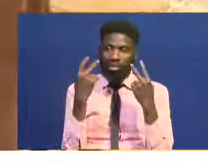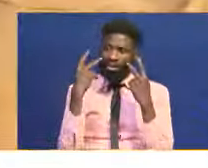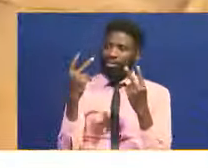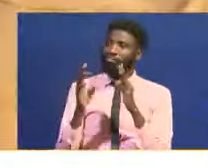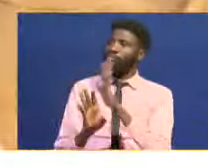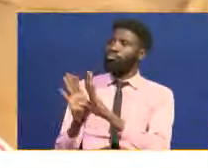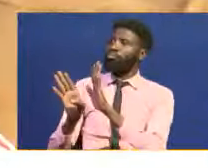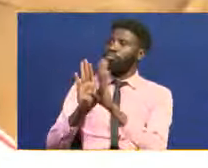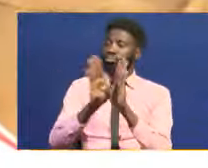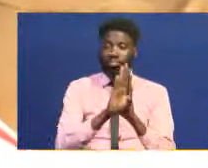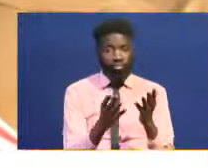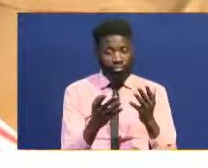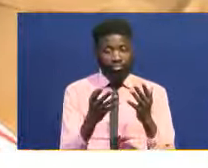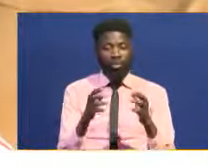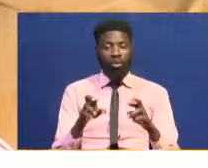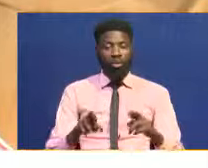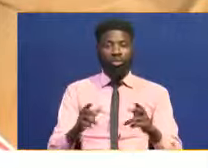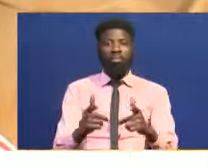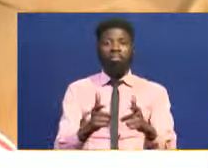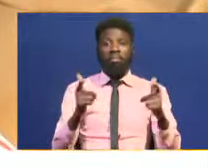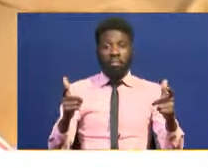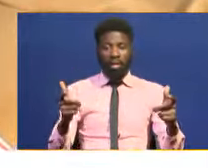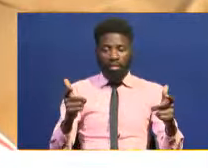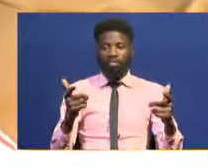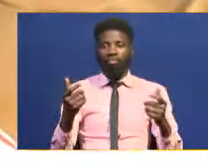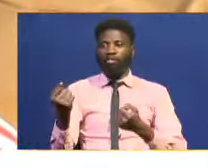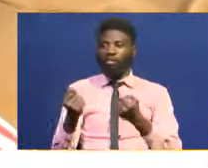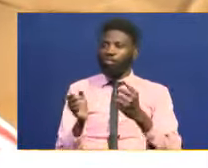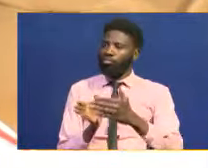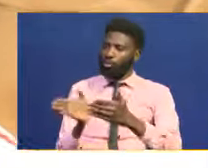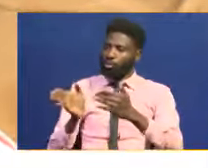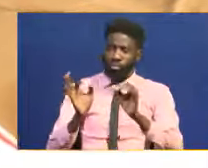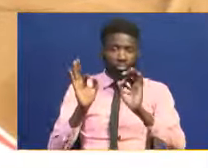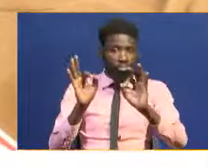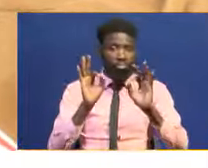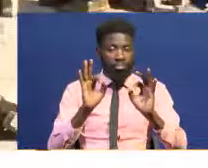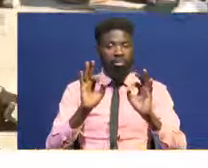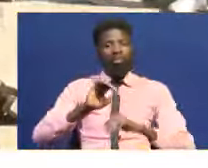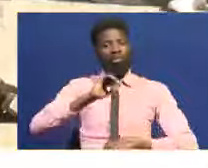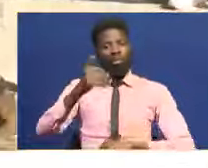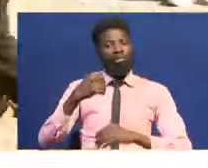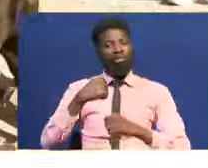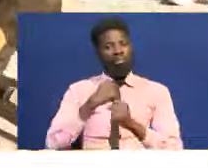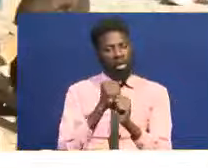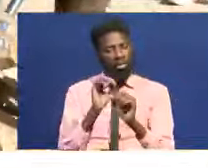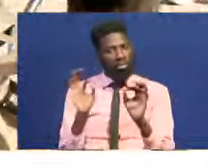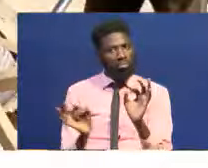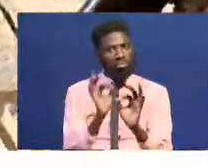na hii parking imeundwa, ukienda town wametengeneza vizuri, si venye ilikuwa pale awali.